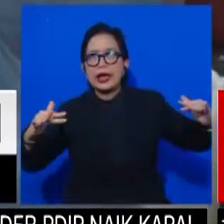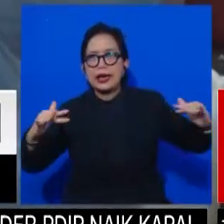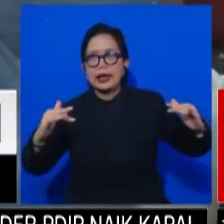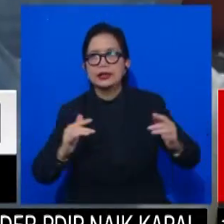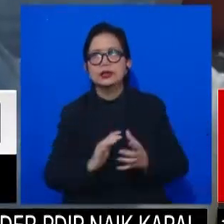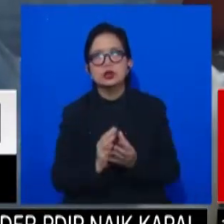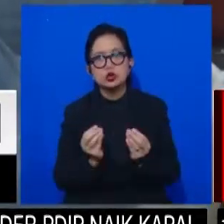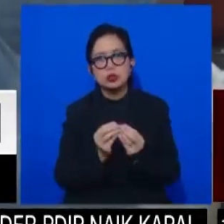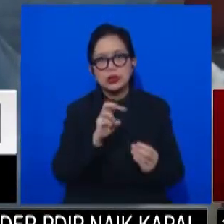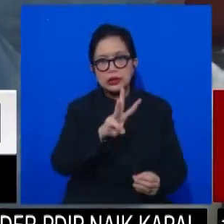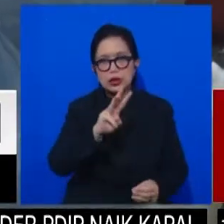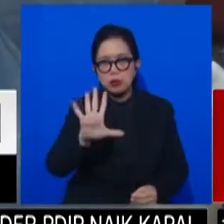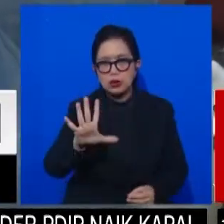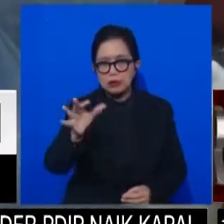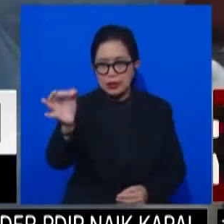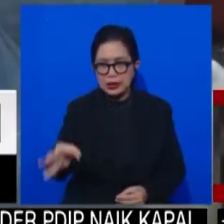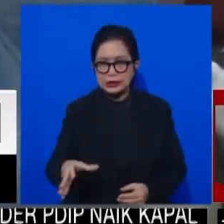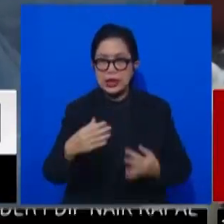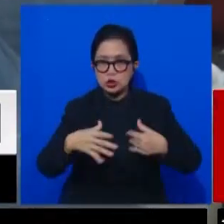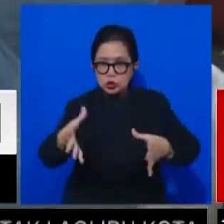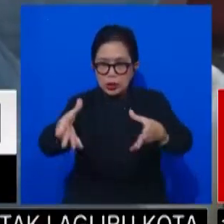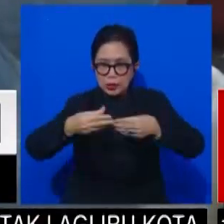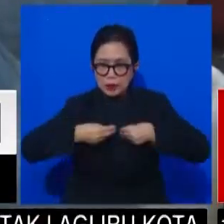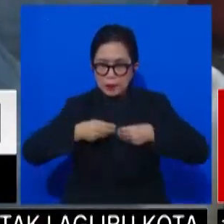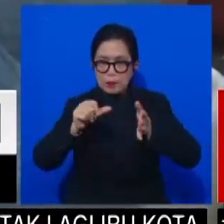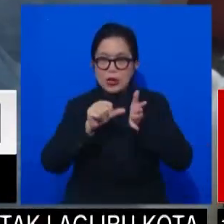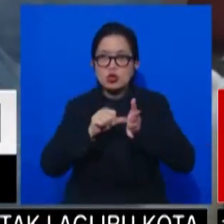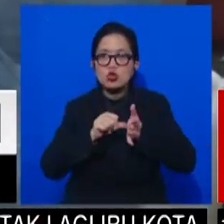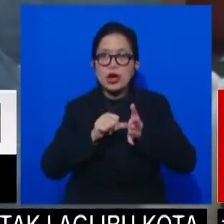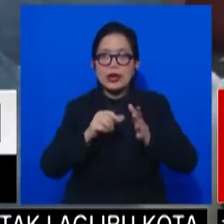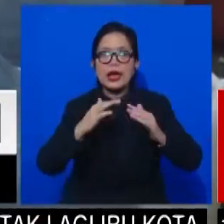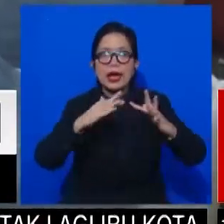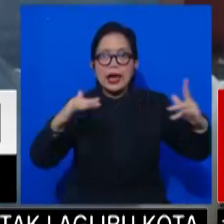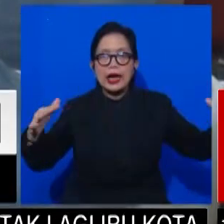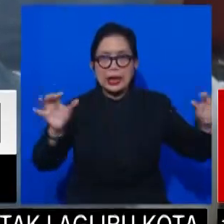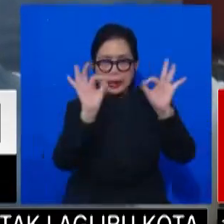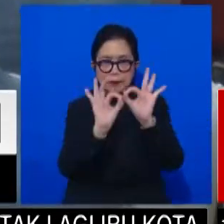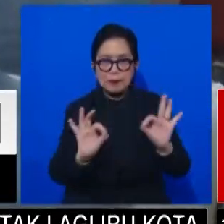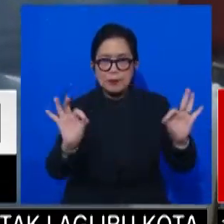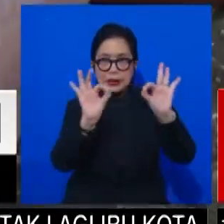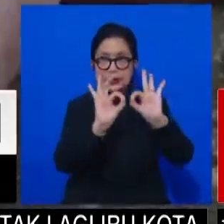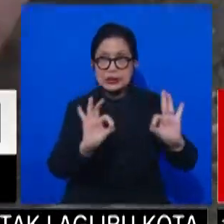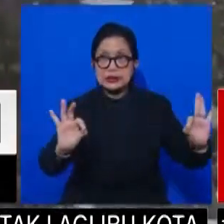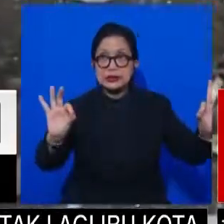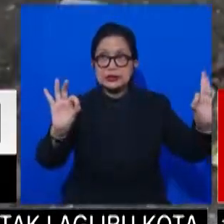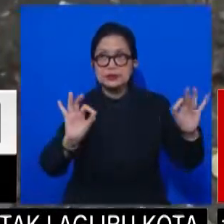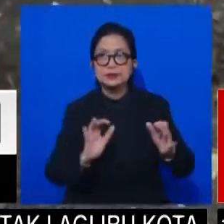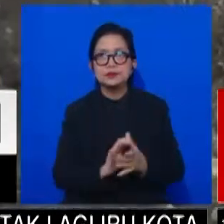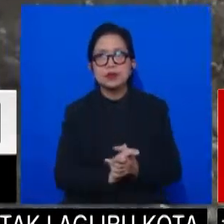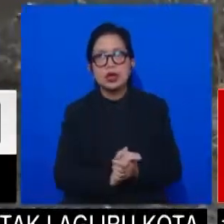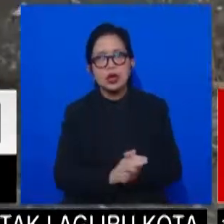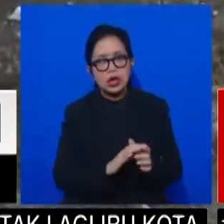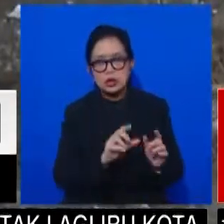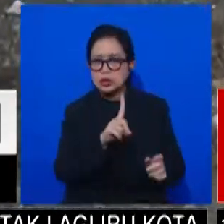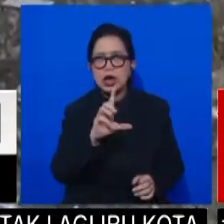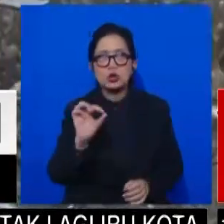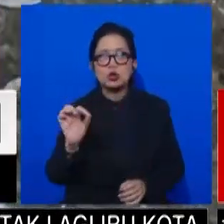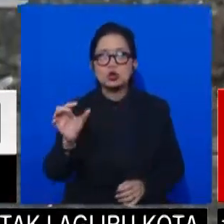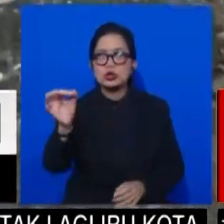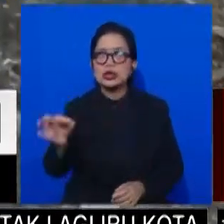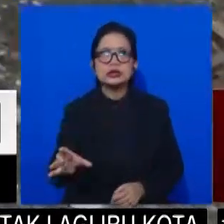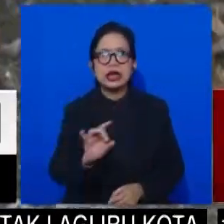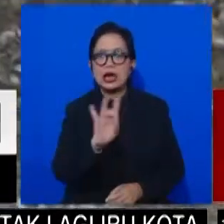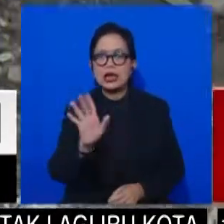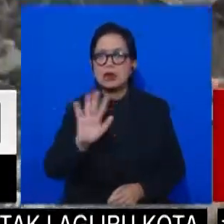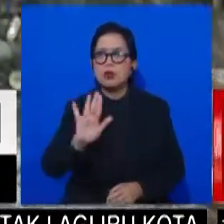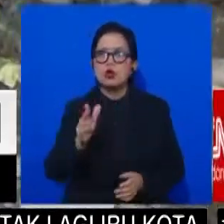35 desa sudah mendapatkan bantuan air bersih tersebar di 12 kota kabupaten. Sementara ratusan desa lainnya belum meminta dropping